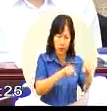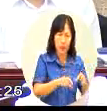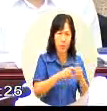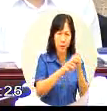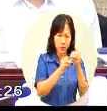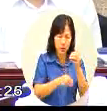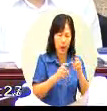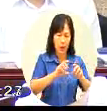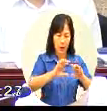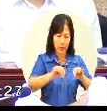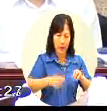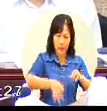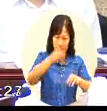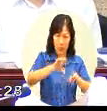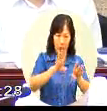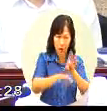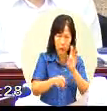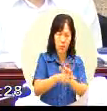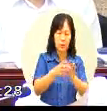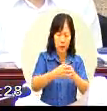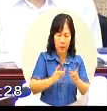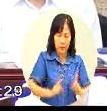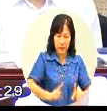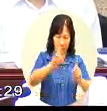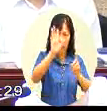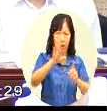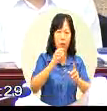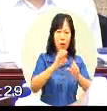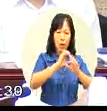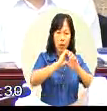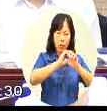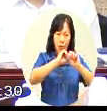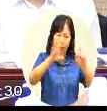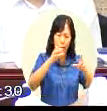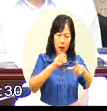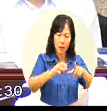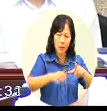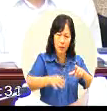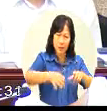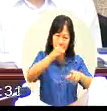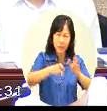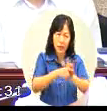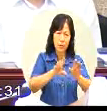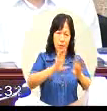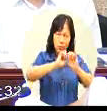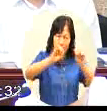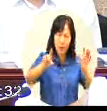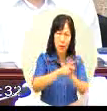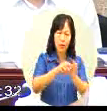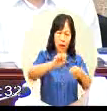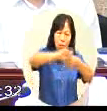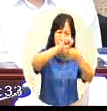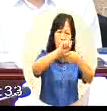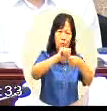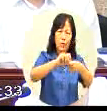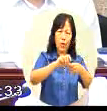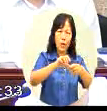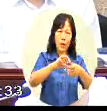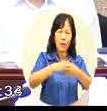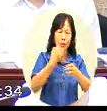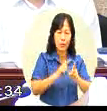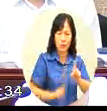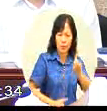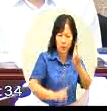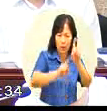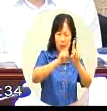价税调高，真的地价公告地价调高，地价税可以增加，但不是这样同等幅度的增